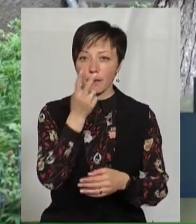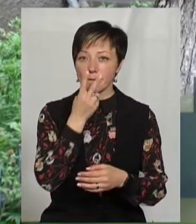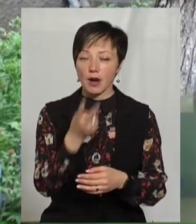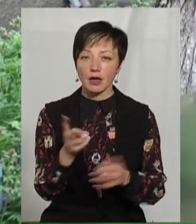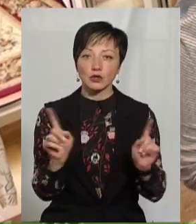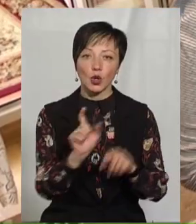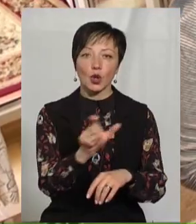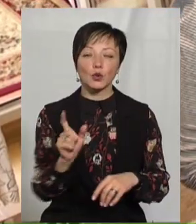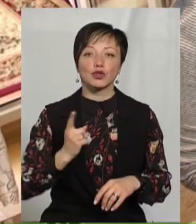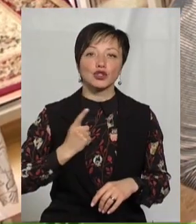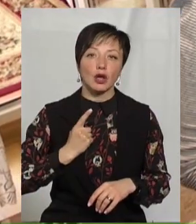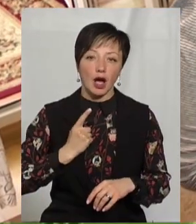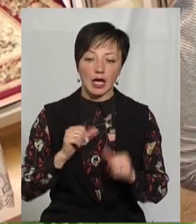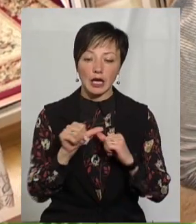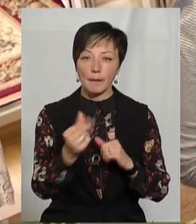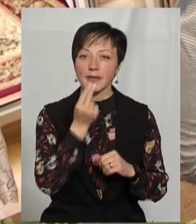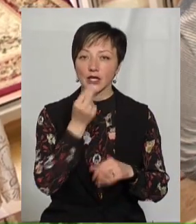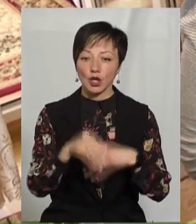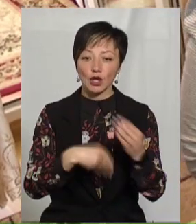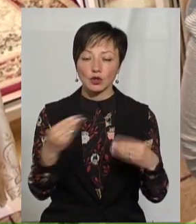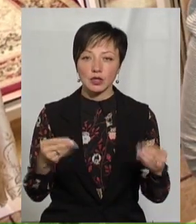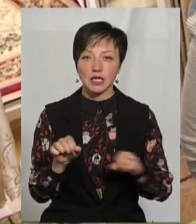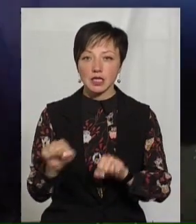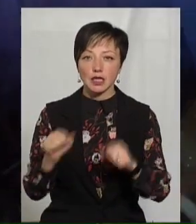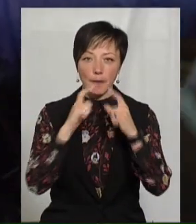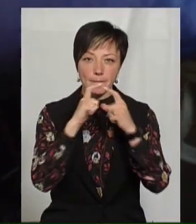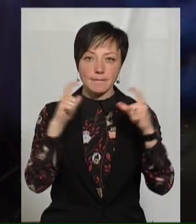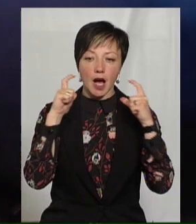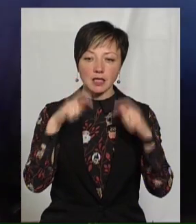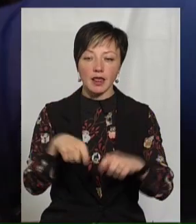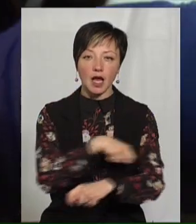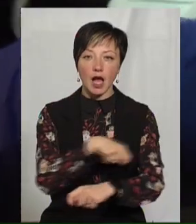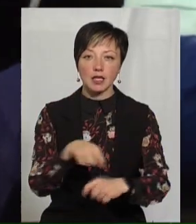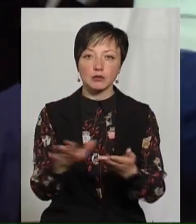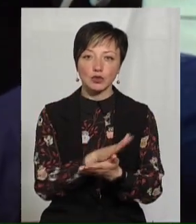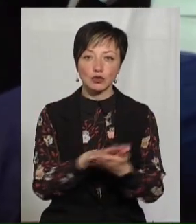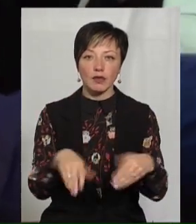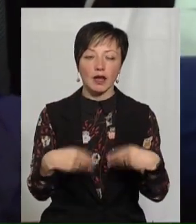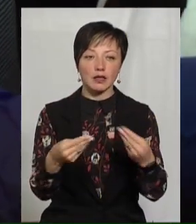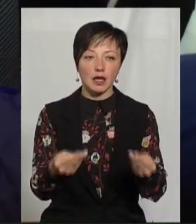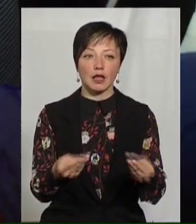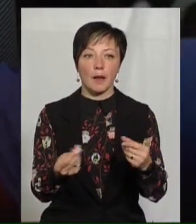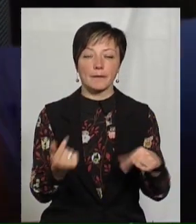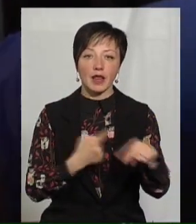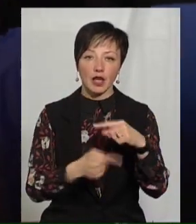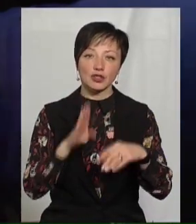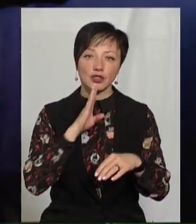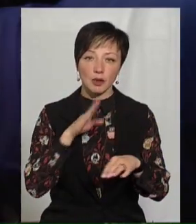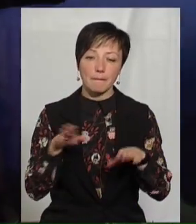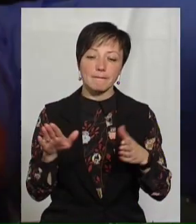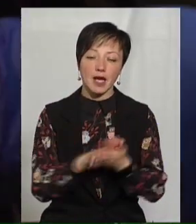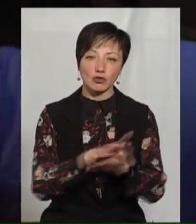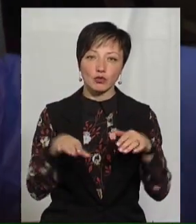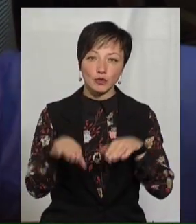що чекають. Крім їжі, волонтери розносять захисні маски. Тканину для них безкоштовно надала підприємиця, а кравчиня також безкоштовно